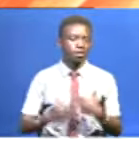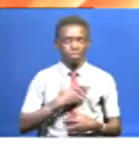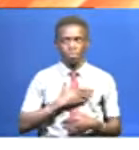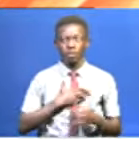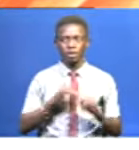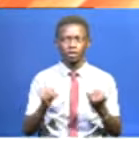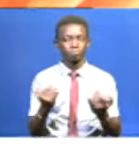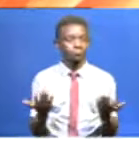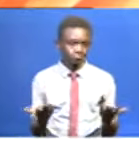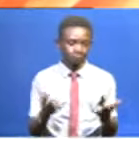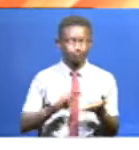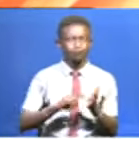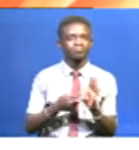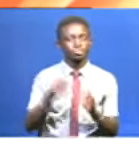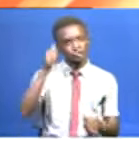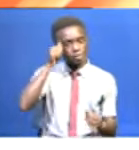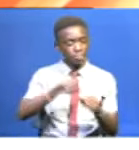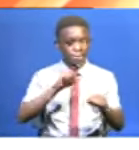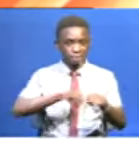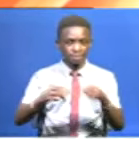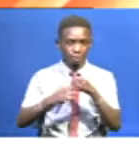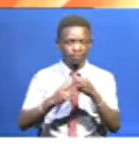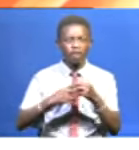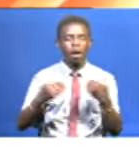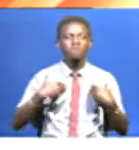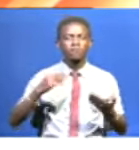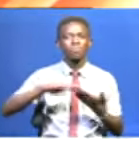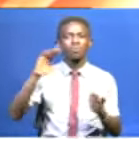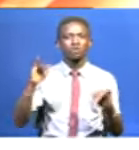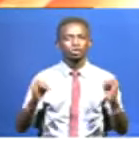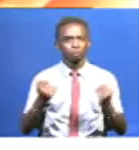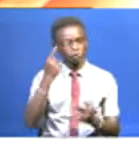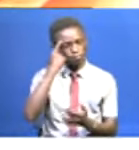ya kwamba mwendo wa saa moja utakuwa unapata taarifa zaidi kwenye kipindi chetu cha